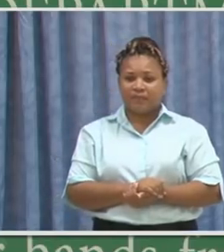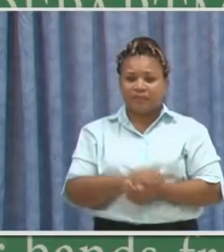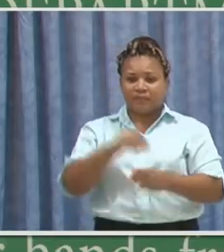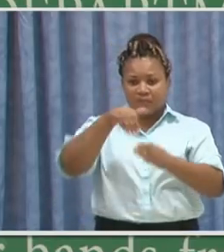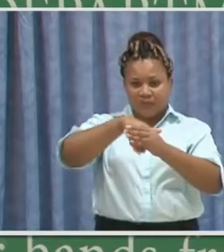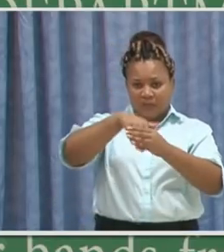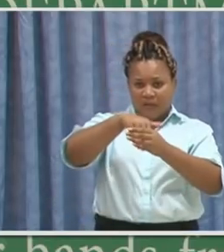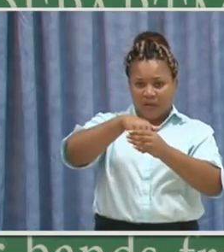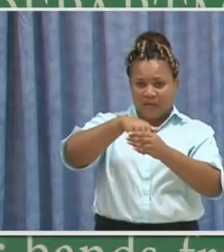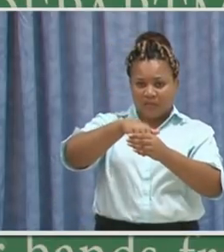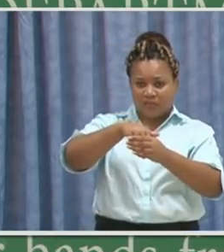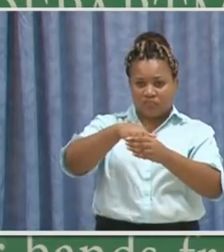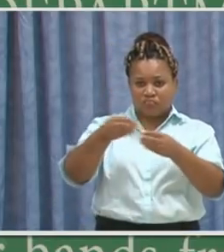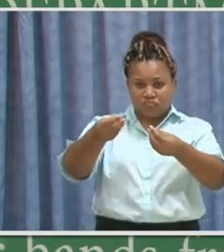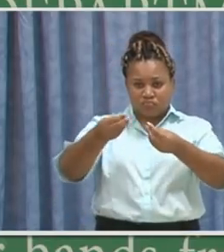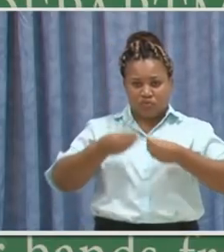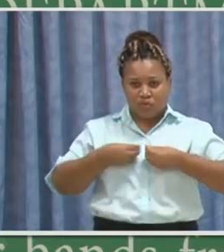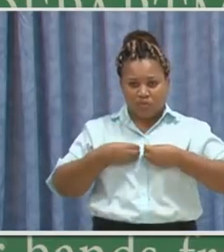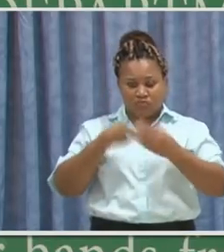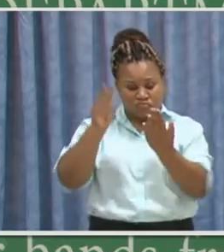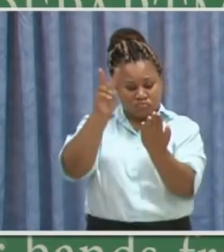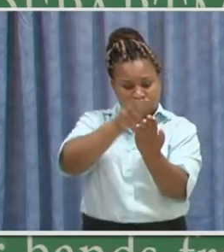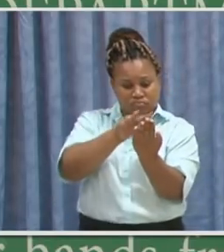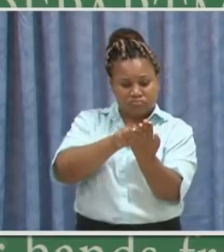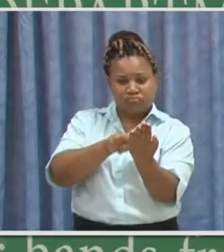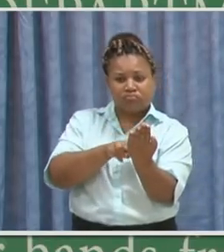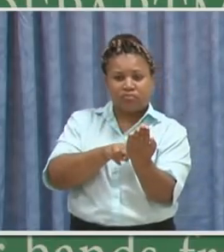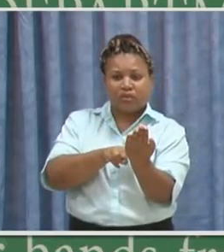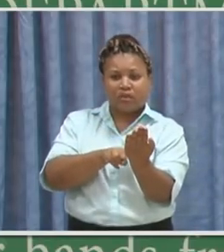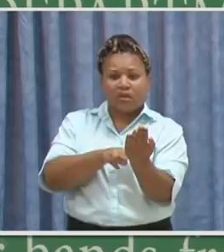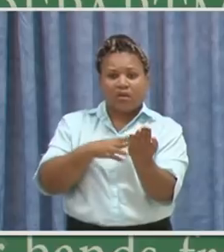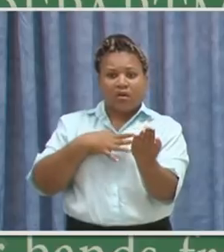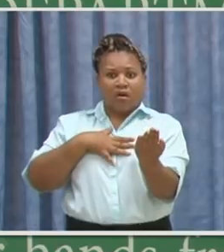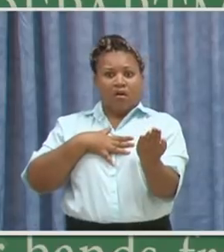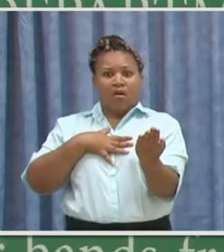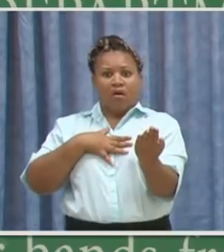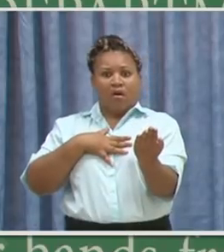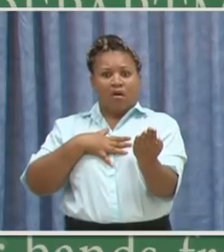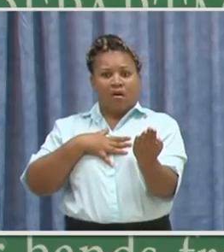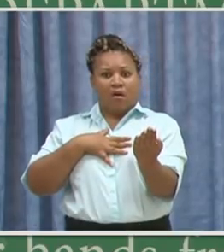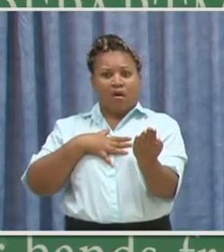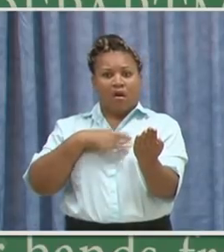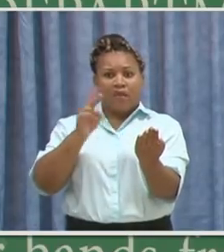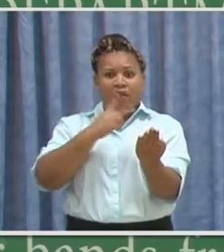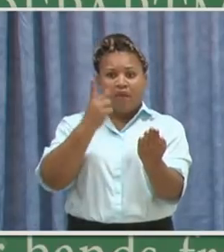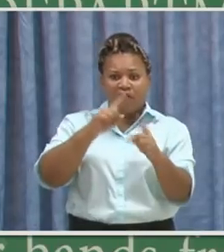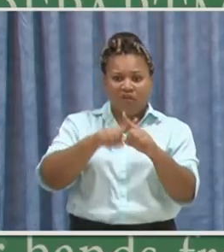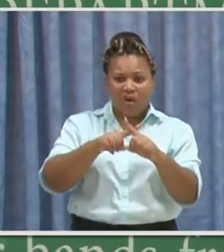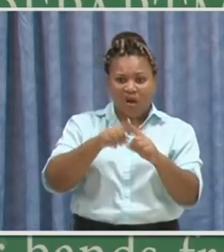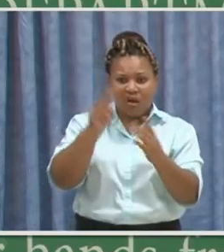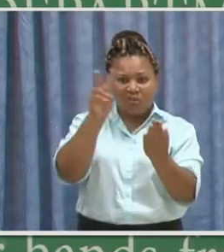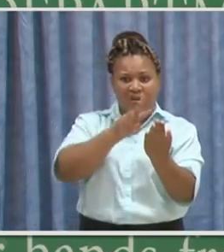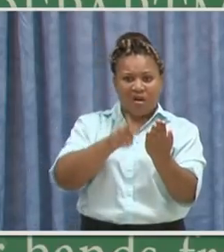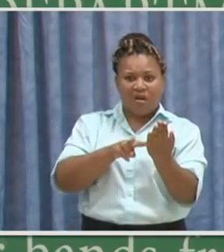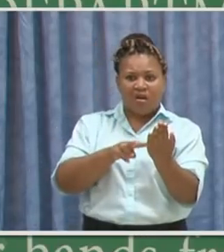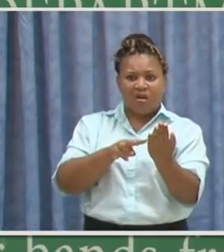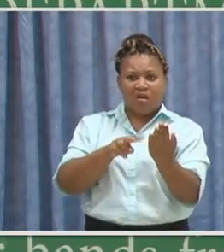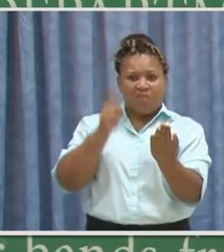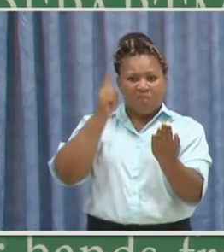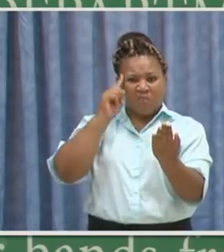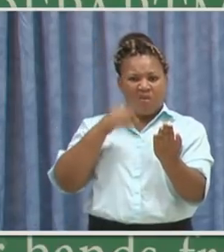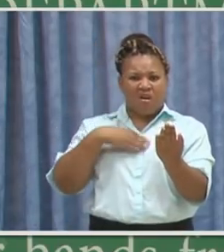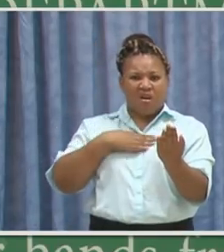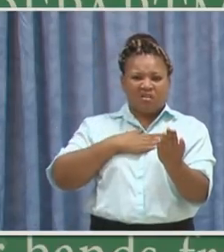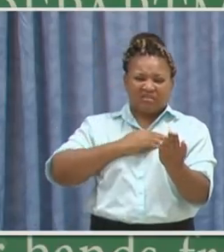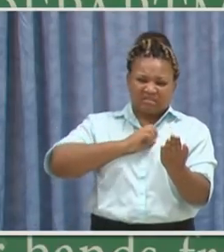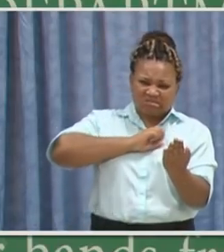Et tout de suite, mon téléphone m'a dit message, entrer. Moi j'ai tout ça c'est ça les dit mon péché. Et ça qui mon remarque c'est qu'il